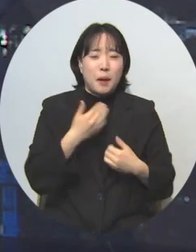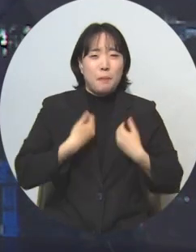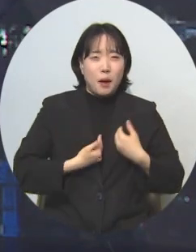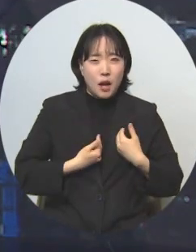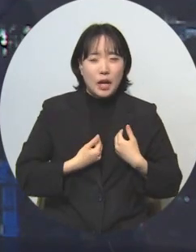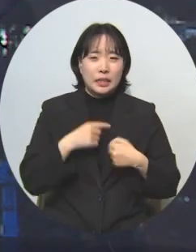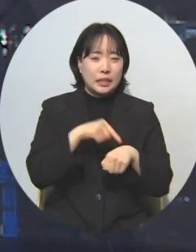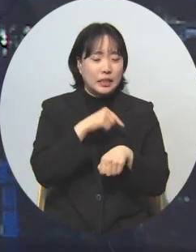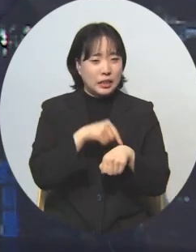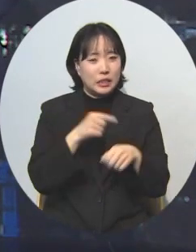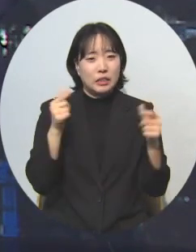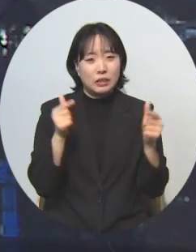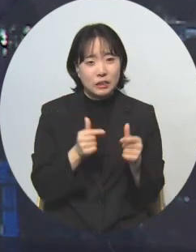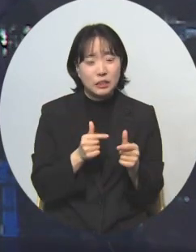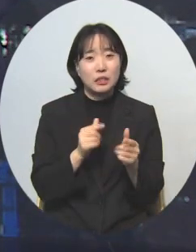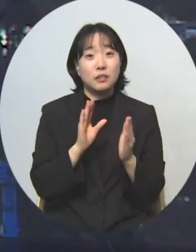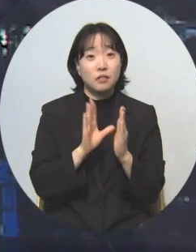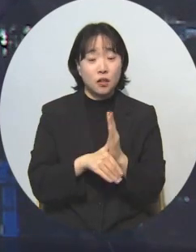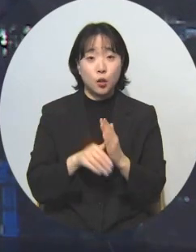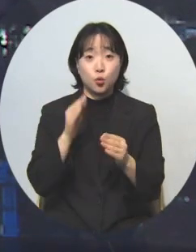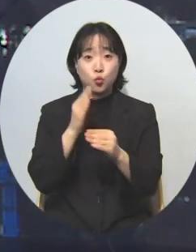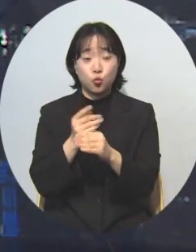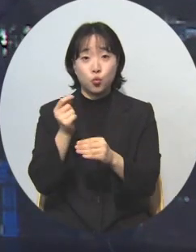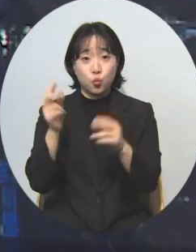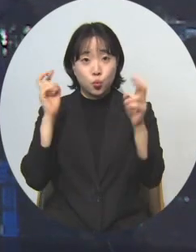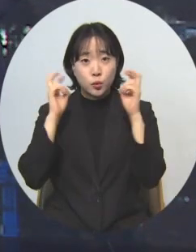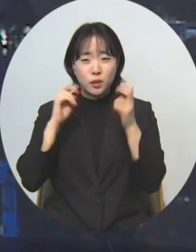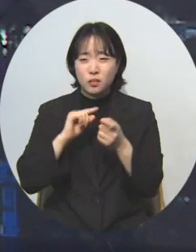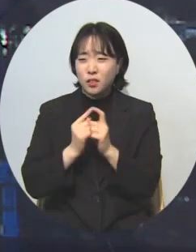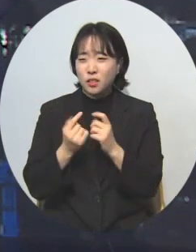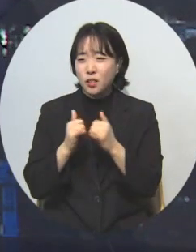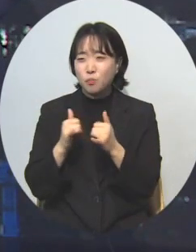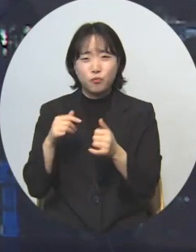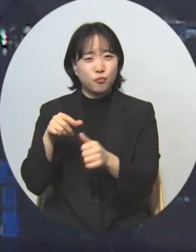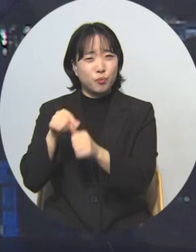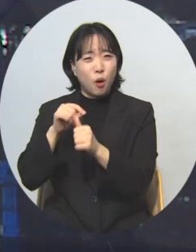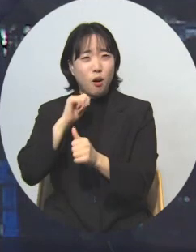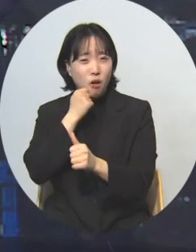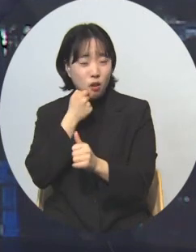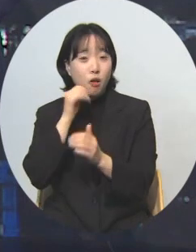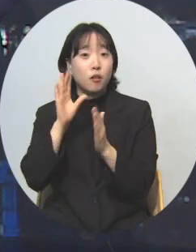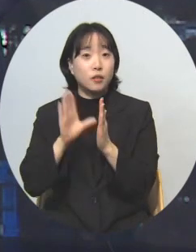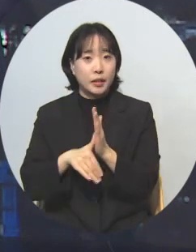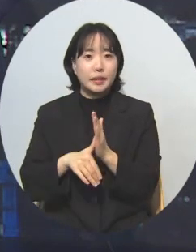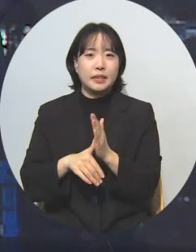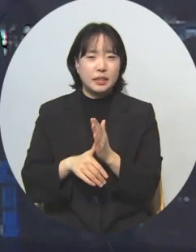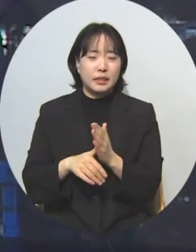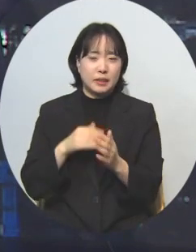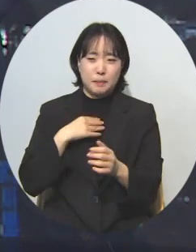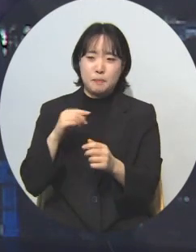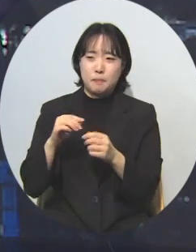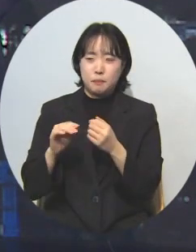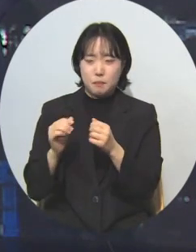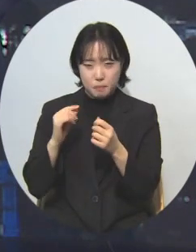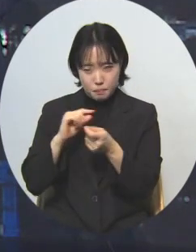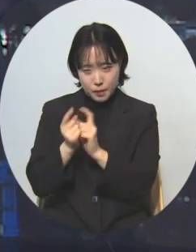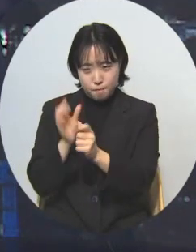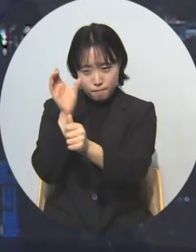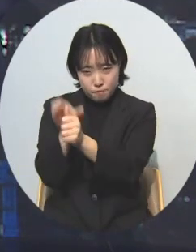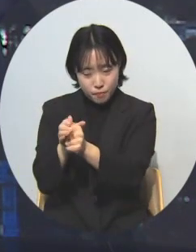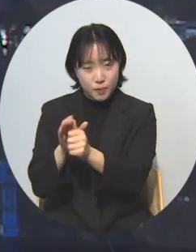근로시간 단축 제도도 대체인력을 뽑을 여력이 없는 중소기업에겐 푸마시 럼 활용되는 대표적인